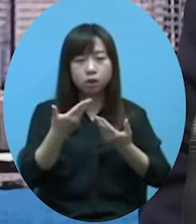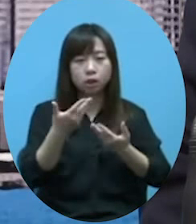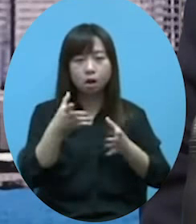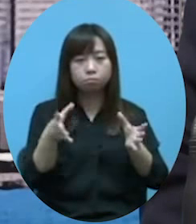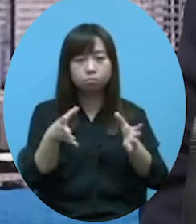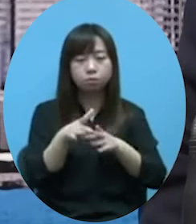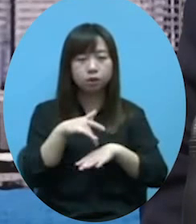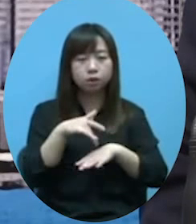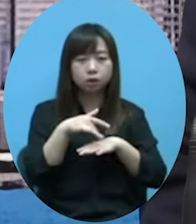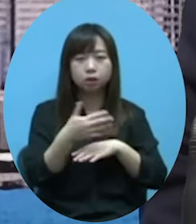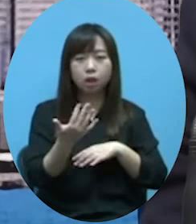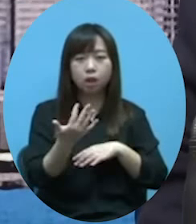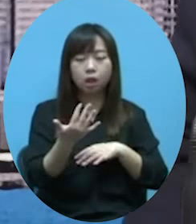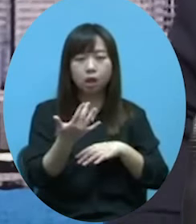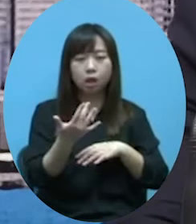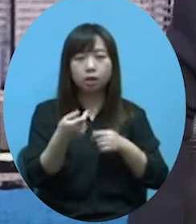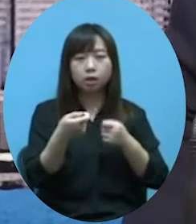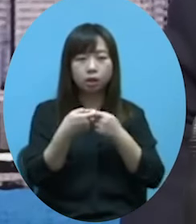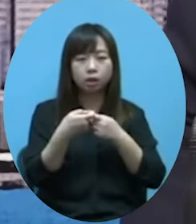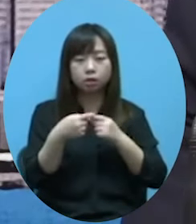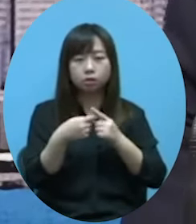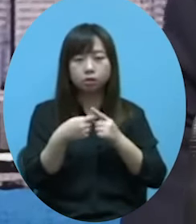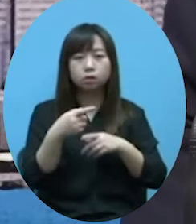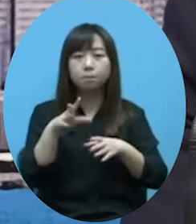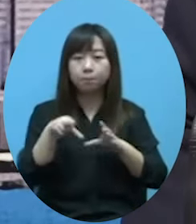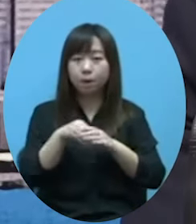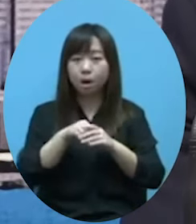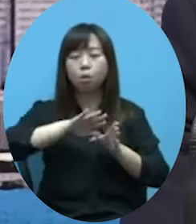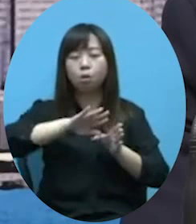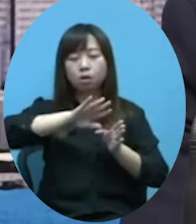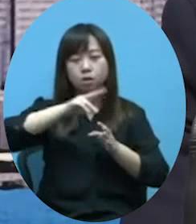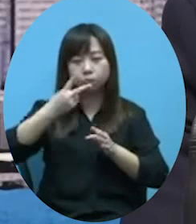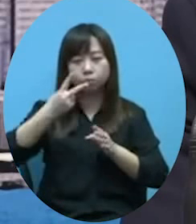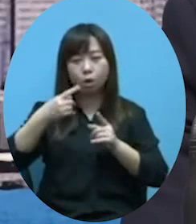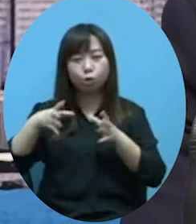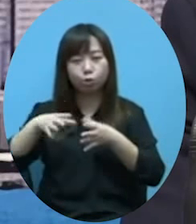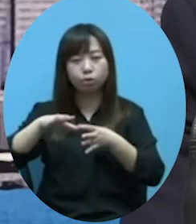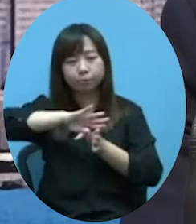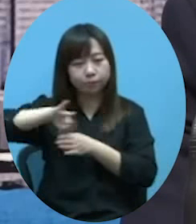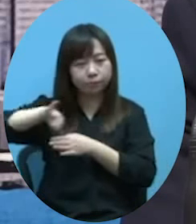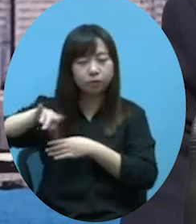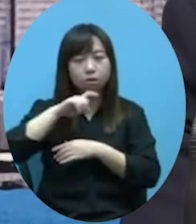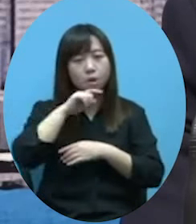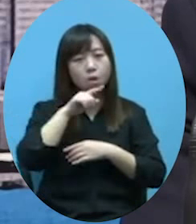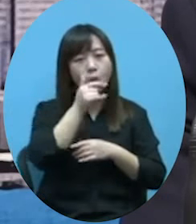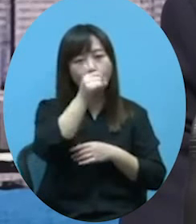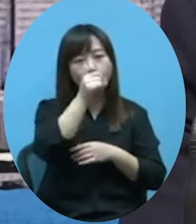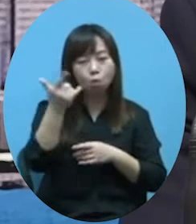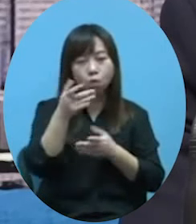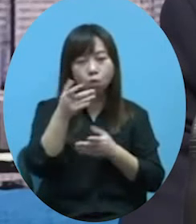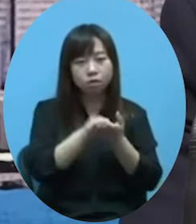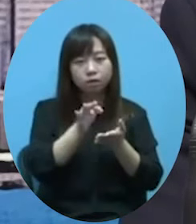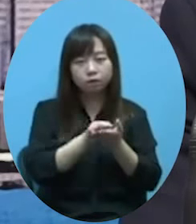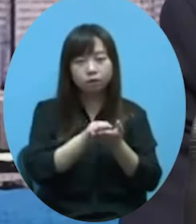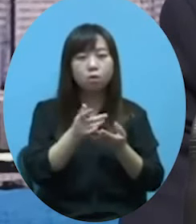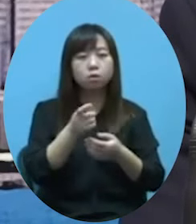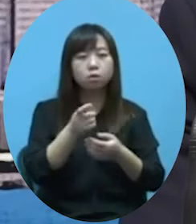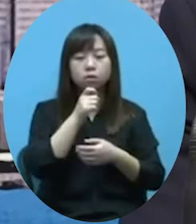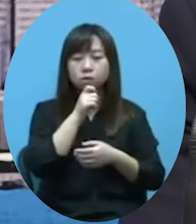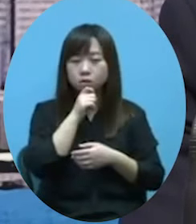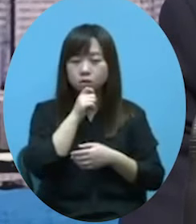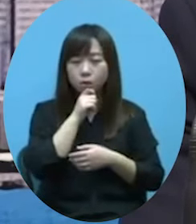共接觸到幾多個密切接觸者除了那21人的團之外他都去過很多地方其實有些